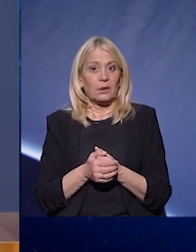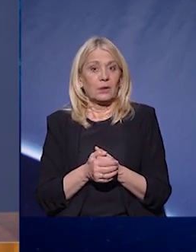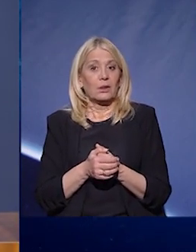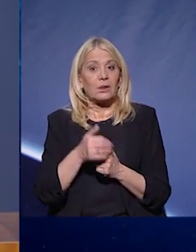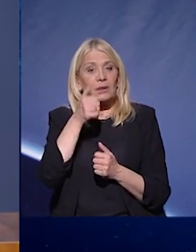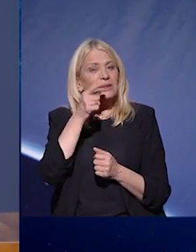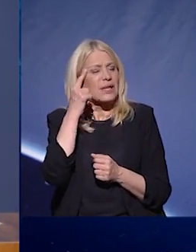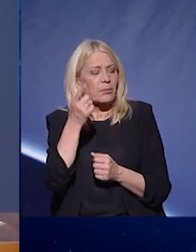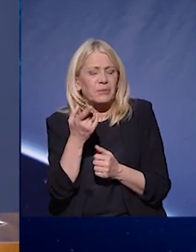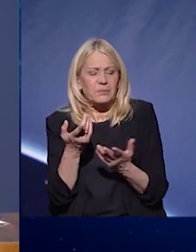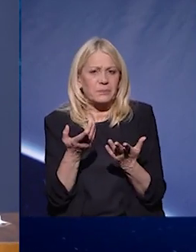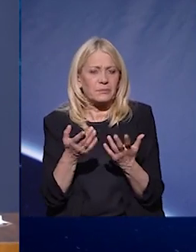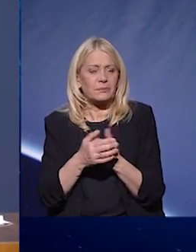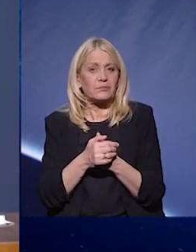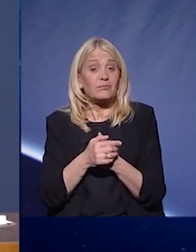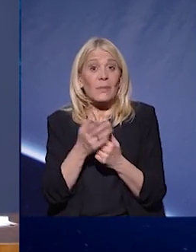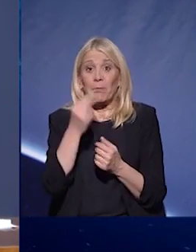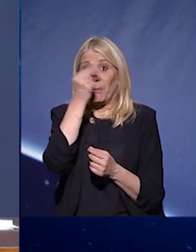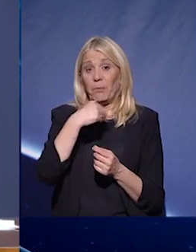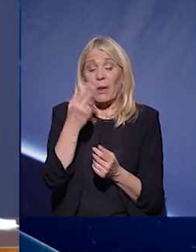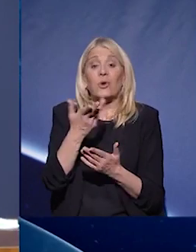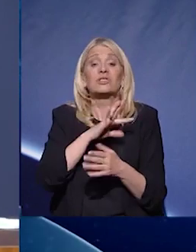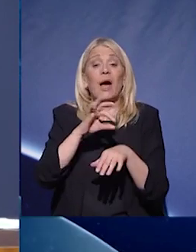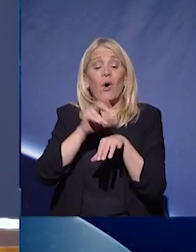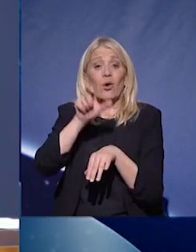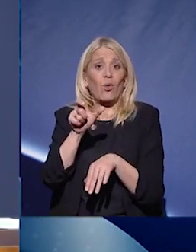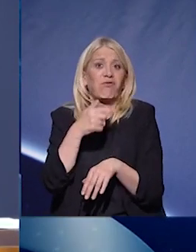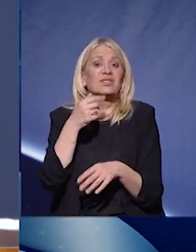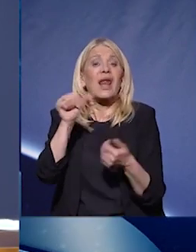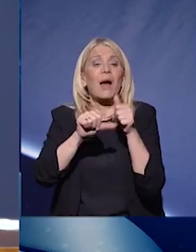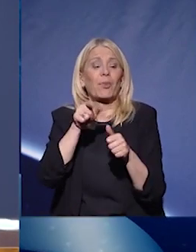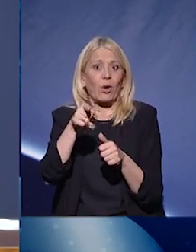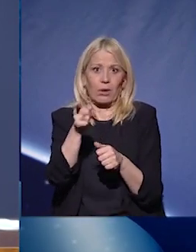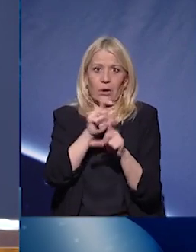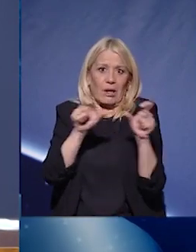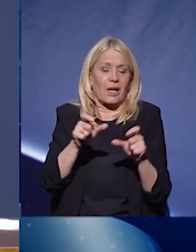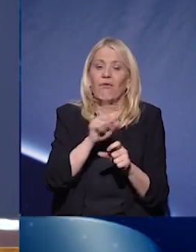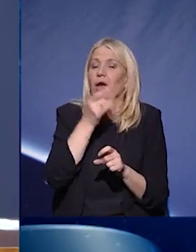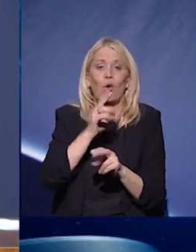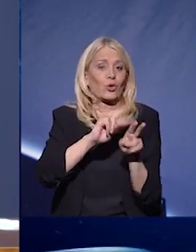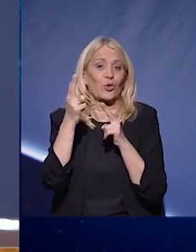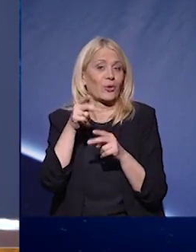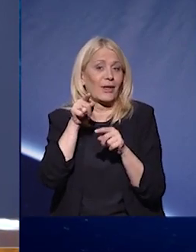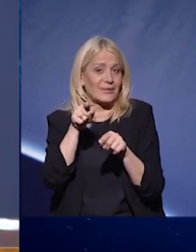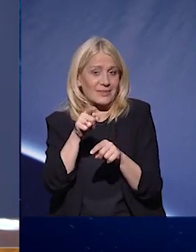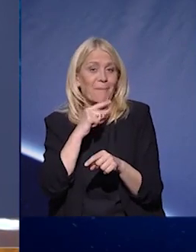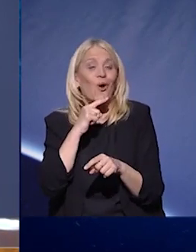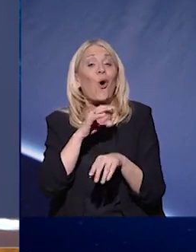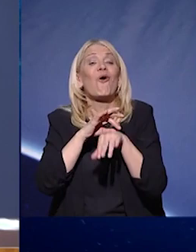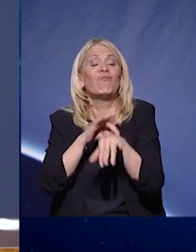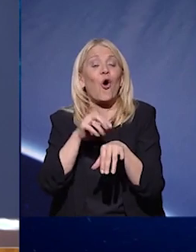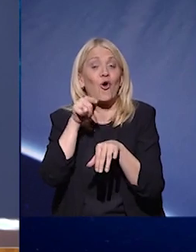Šta mi stiče? Pa može samo da rukovodi od laboratorija, nikog drugog. Samo da rukovodi, znači... Samo